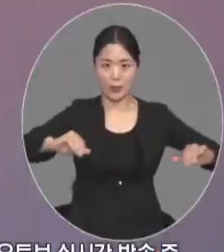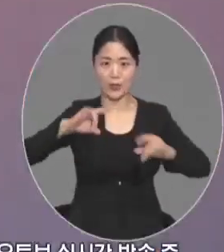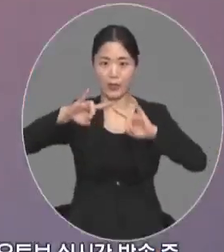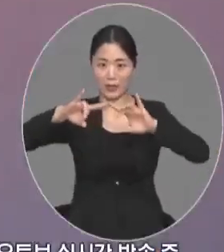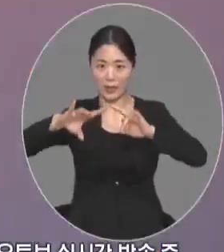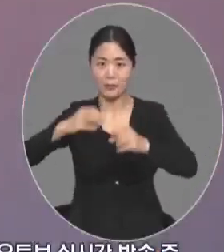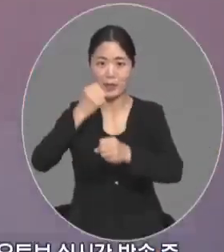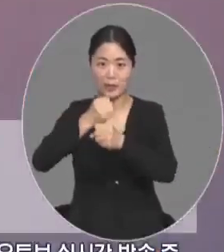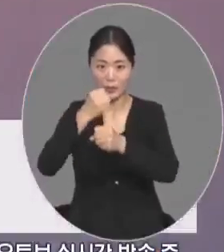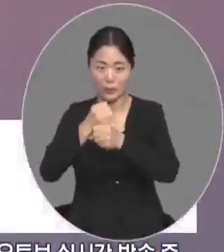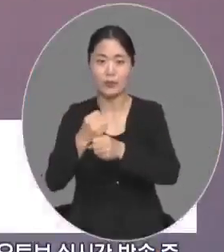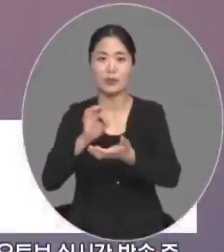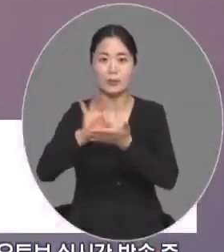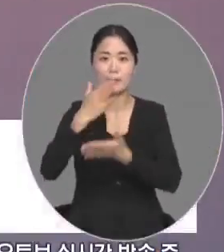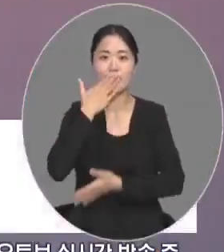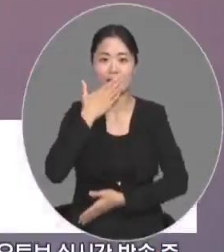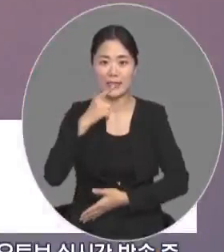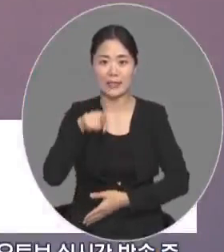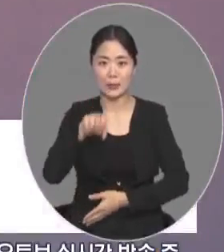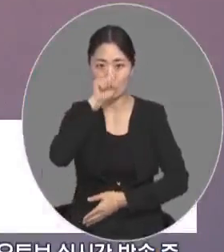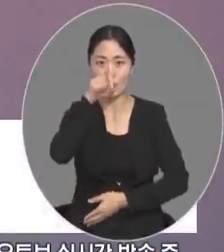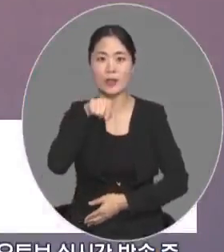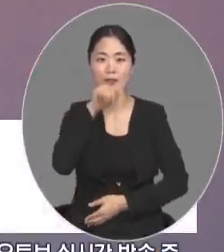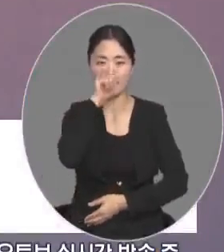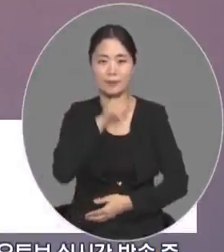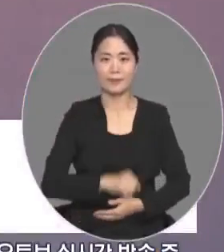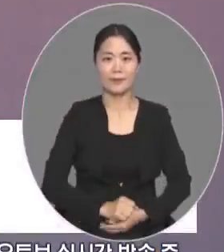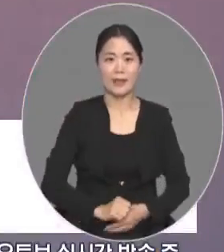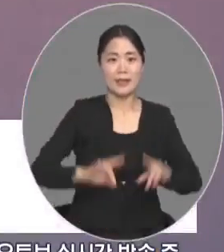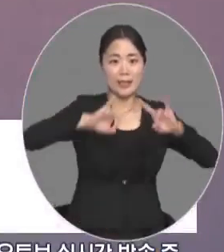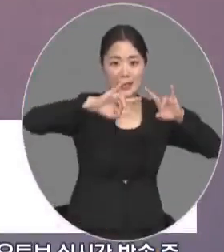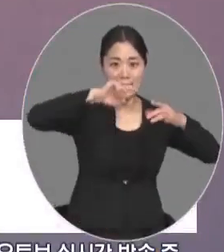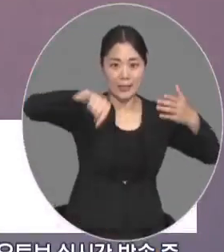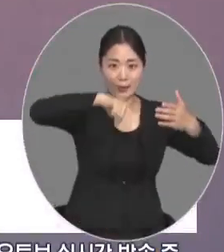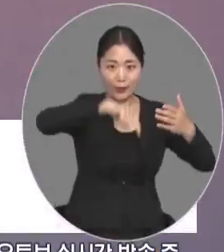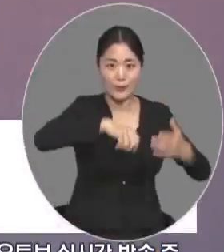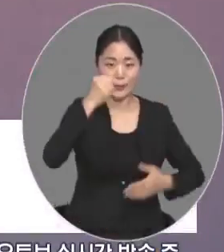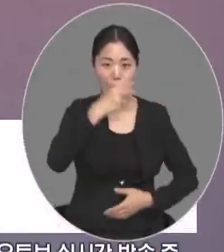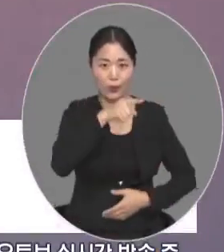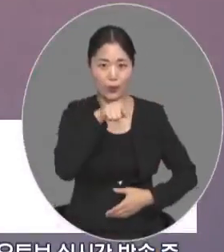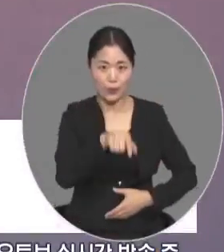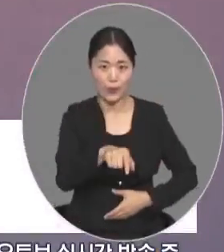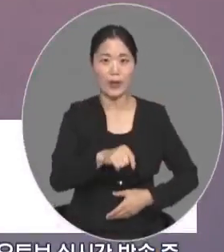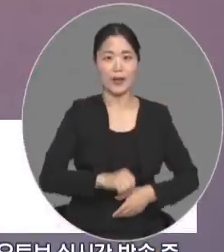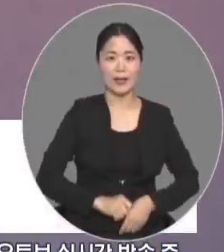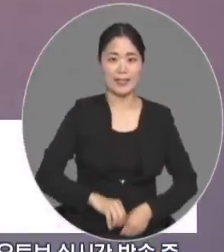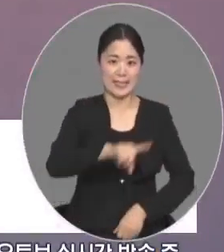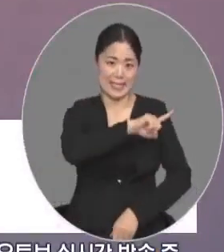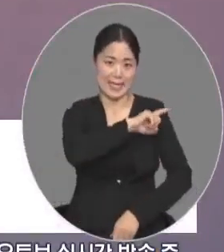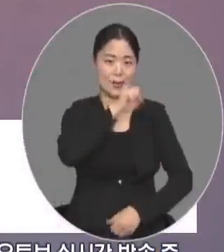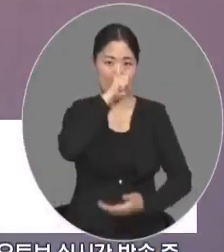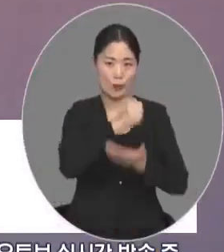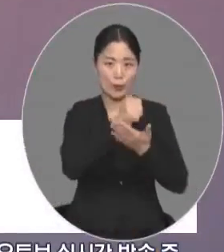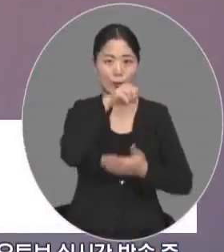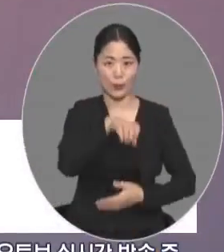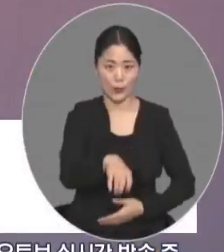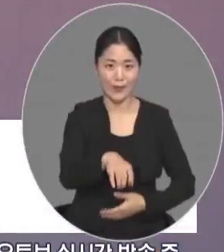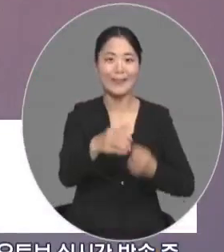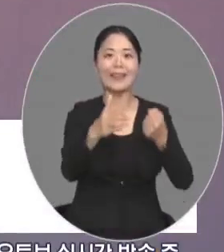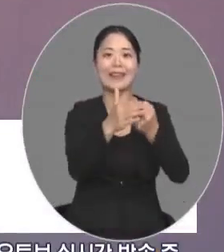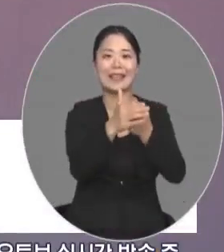생산 면에서나 산업 구조 면에서나 분산 에너지 특화 지역 최적지입니다.